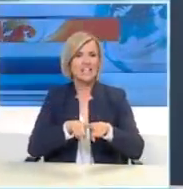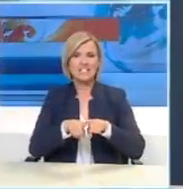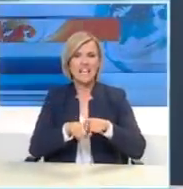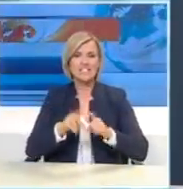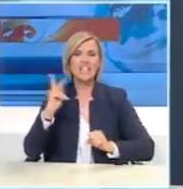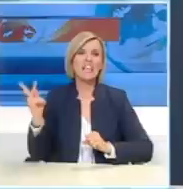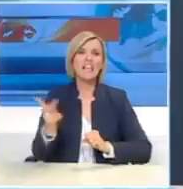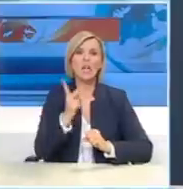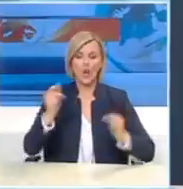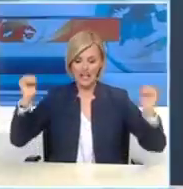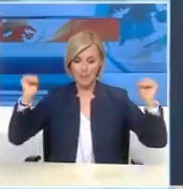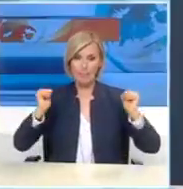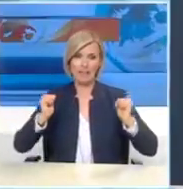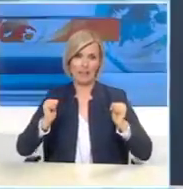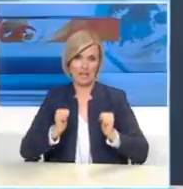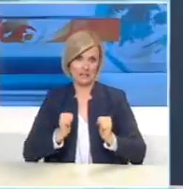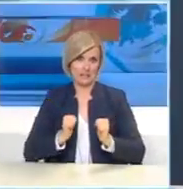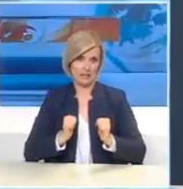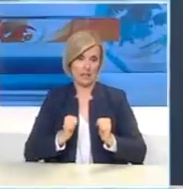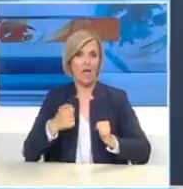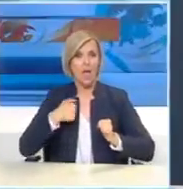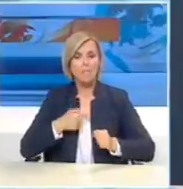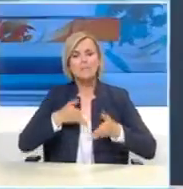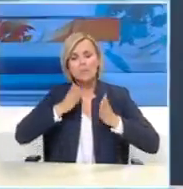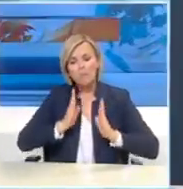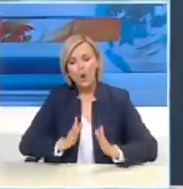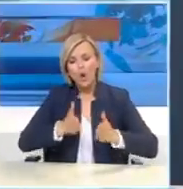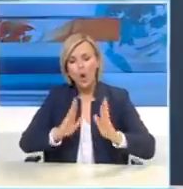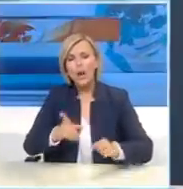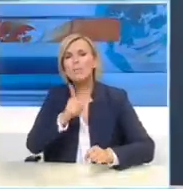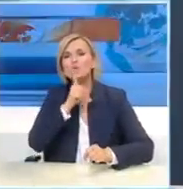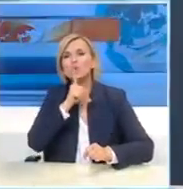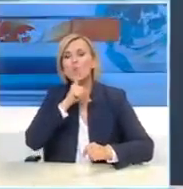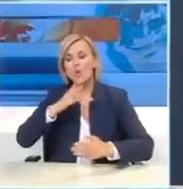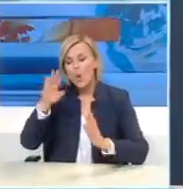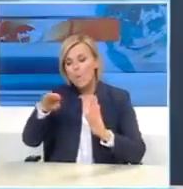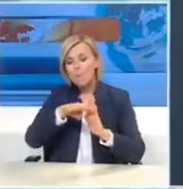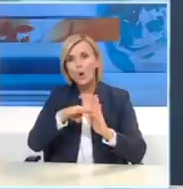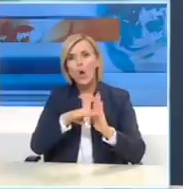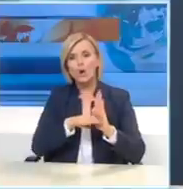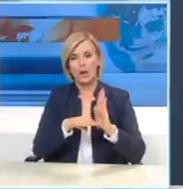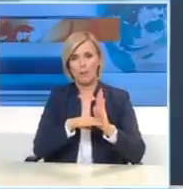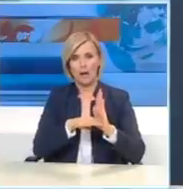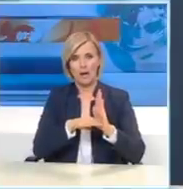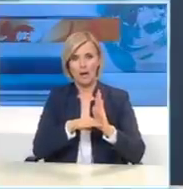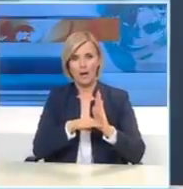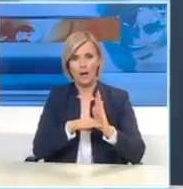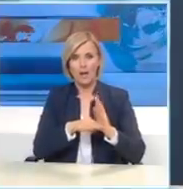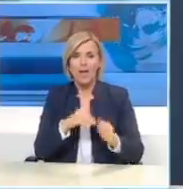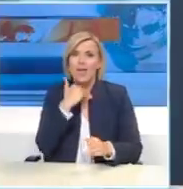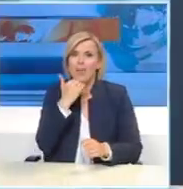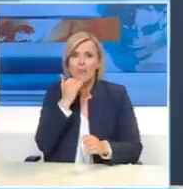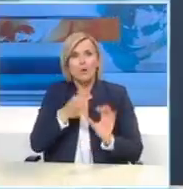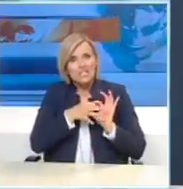δεδομένα. Και μέχρι τώρα έτσι έχουμε κινηθεί. Και θα κινηθούμε με παρόμοιο τρόπο και στο θέμα της άρση του lockdown. Είναι αδύνατο να